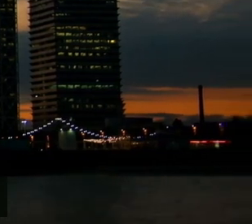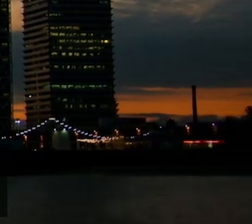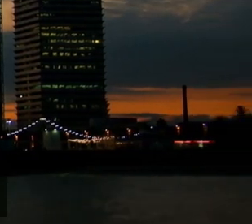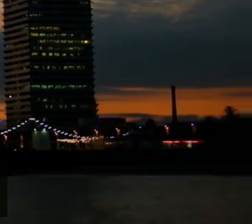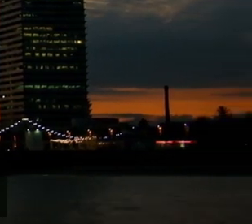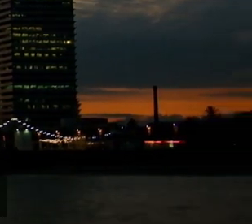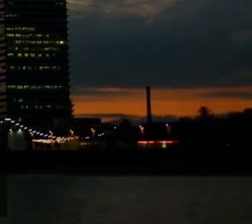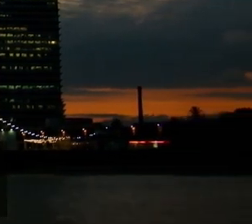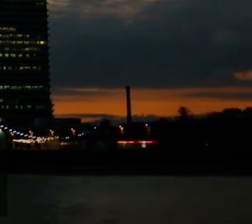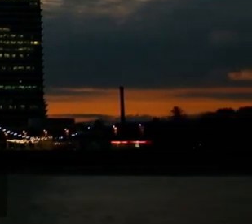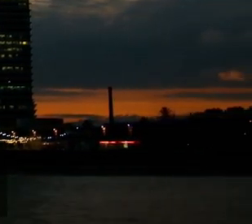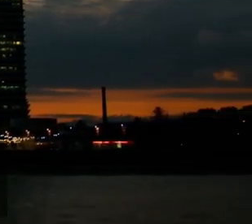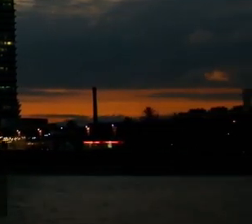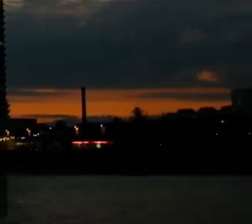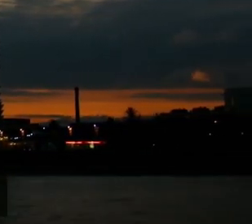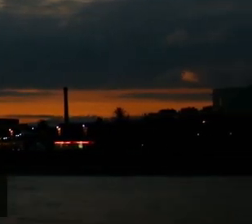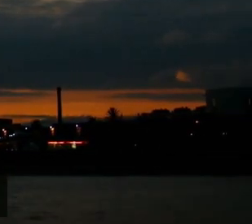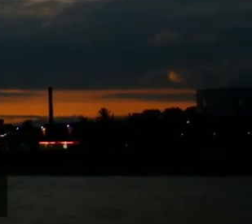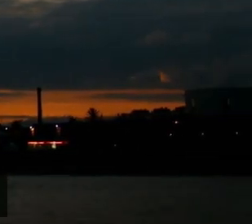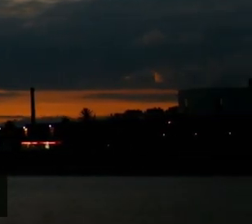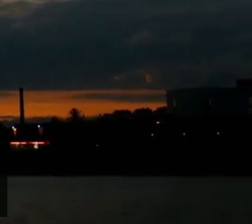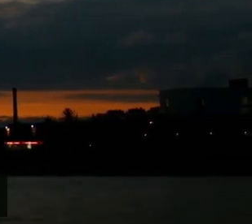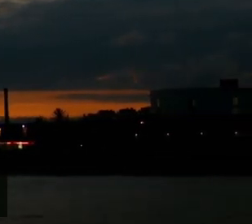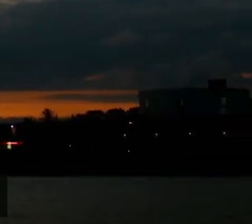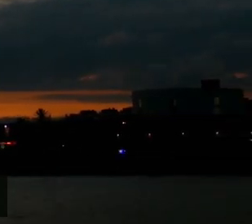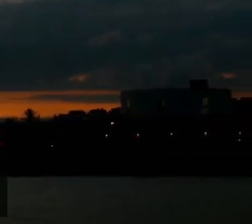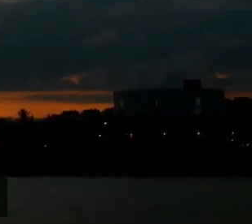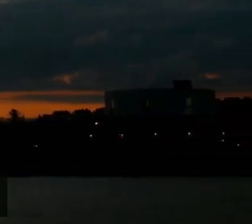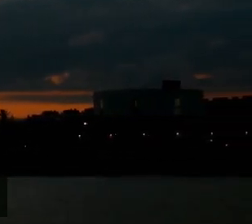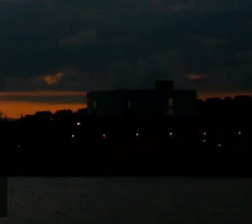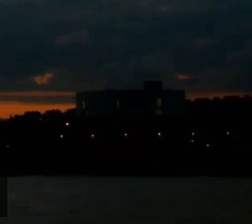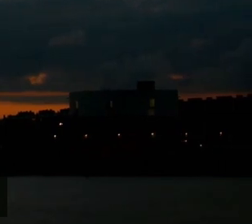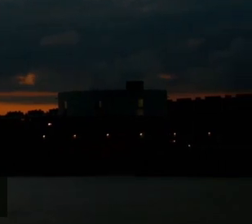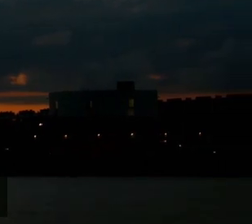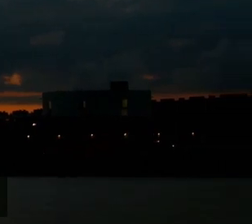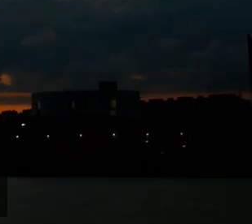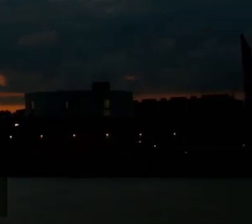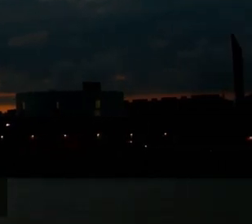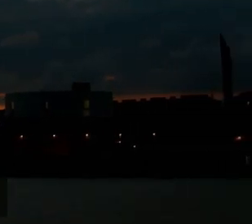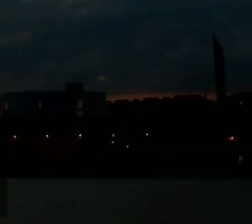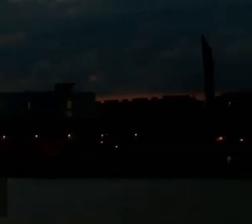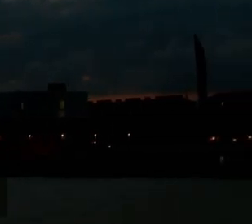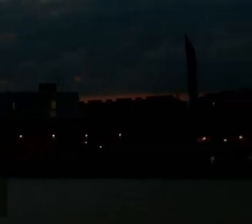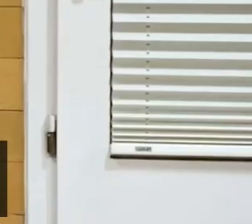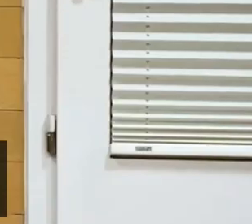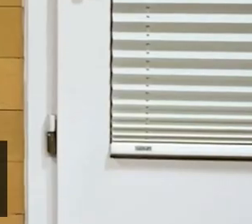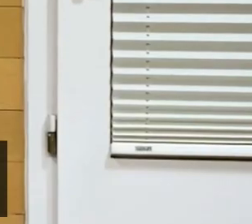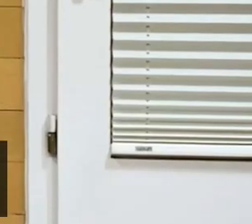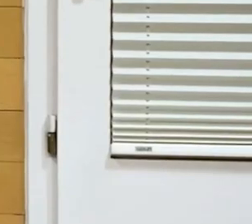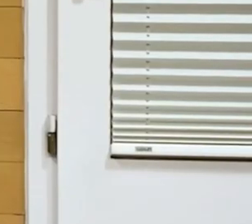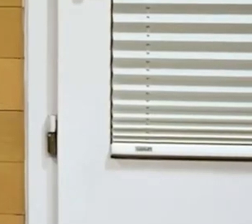anima a seguir treballant per seguir fent de Barcelona una ciutat referent en salut, no?, i sobretot també una ciutat referent